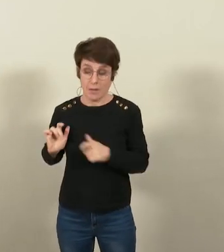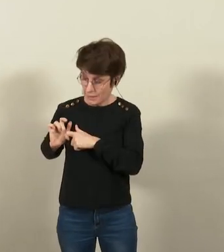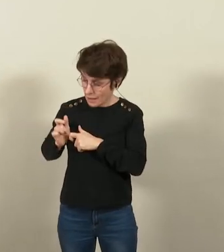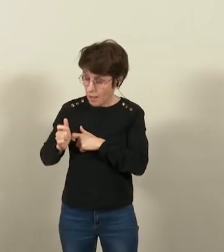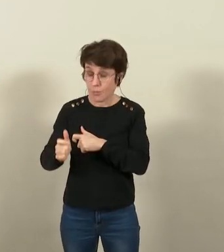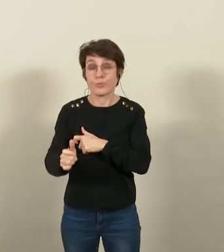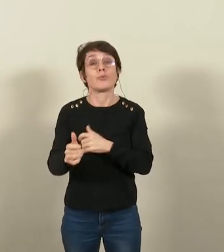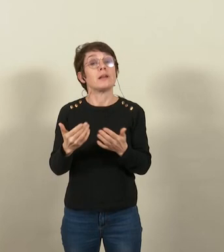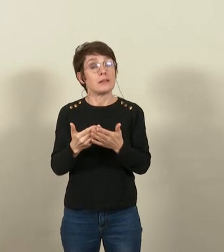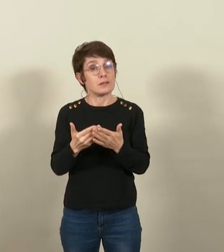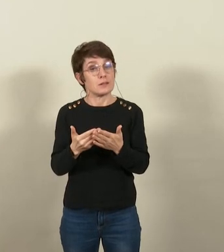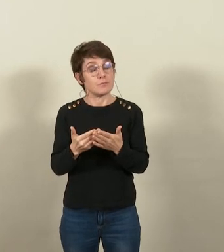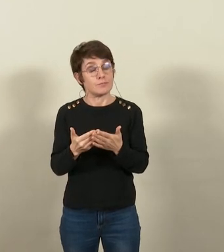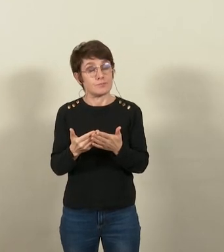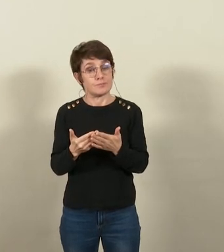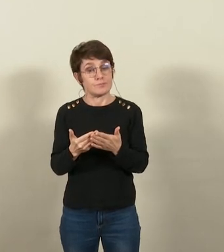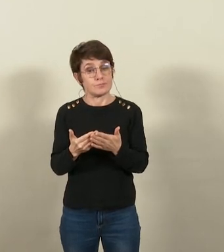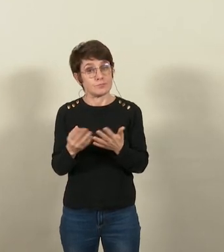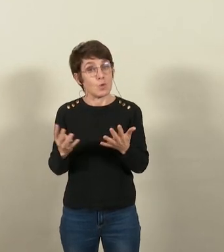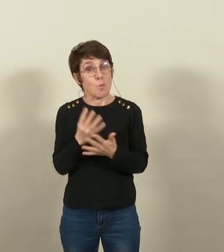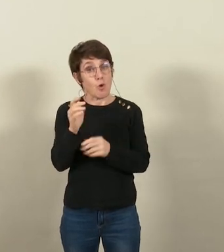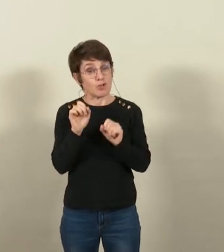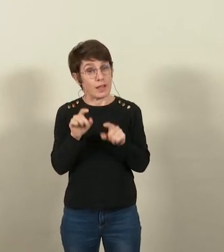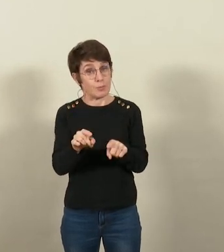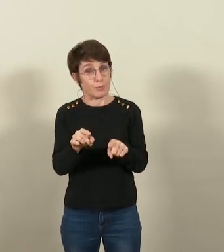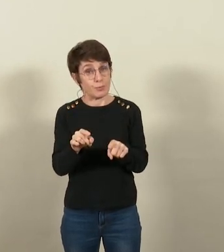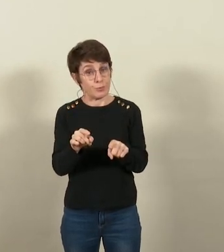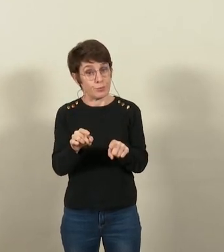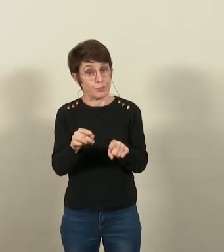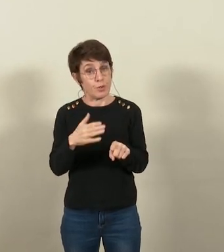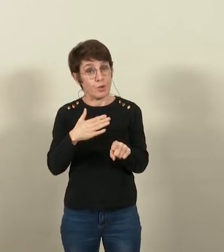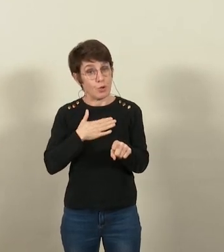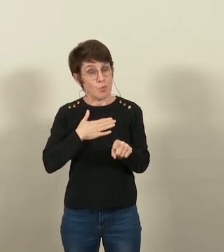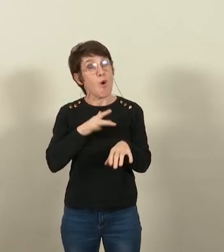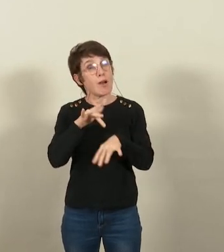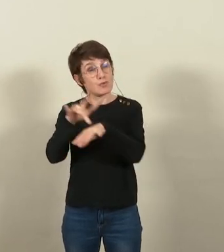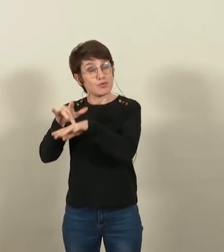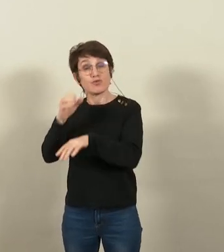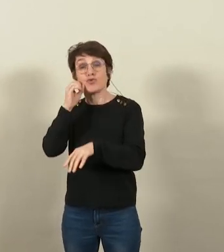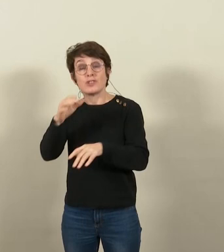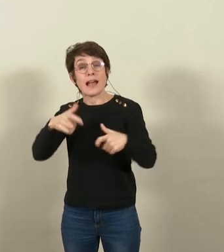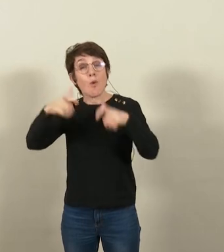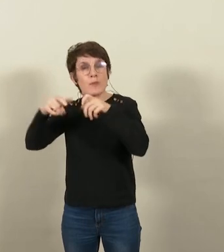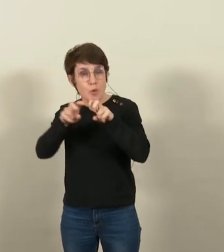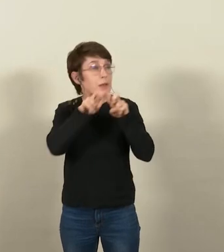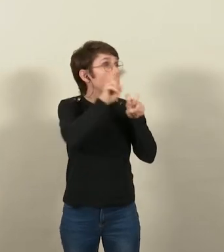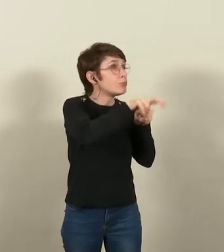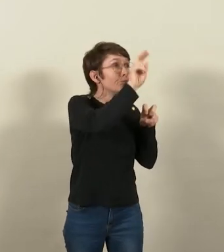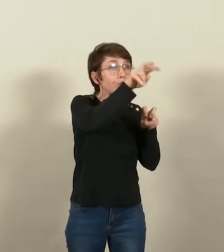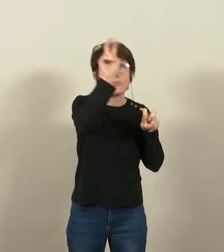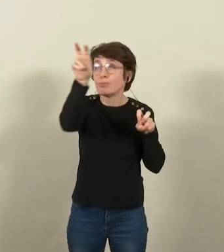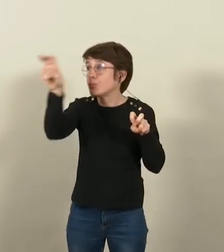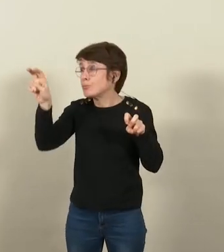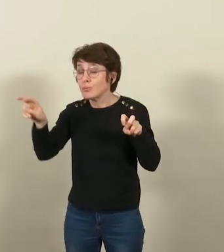partie des projets pour lesquels j'ai fait le tour des des salons de l'immobilier variés le SIMI le